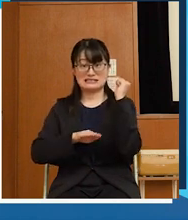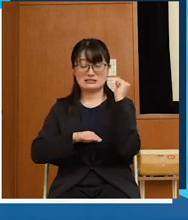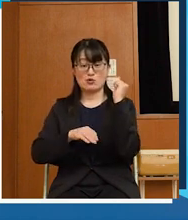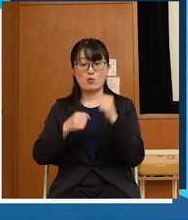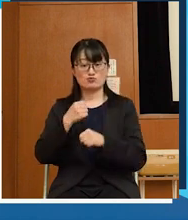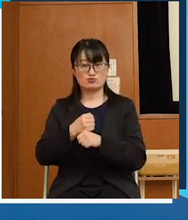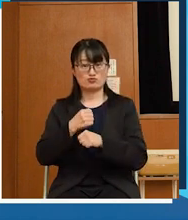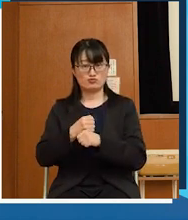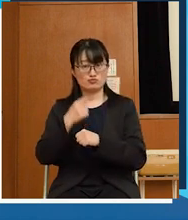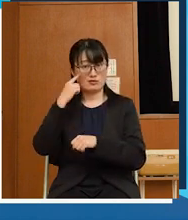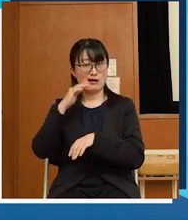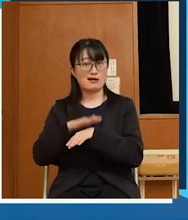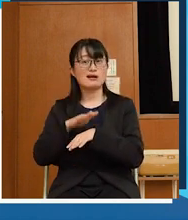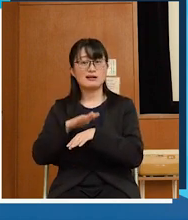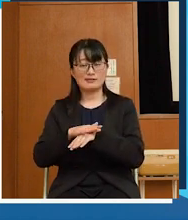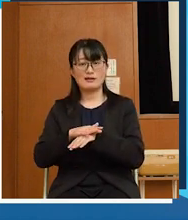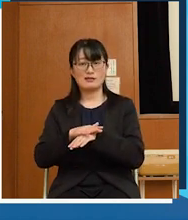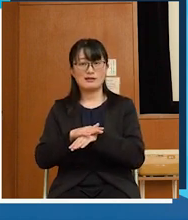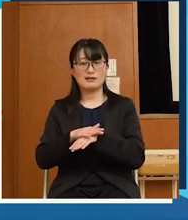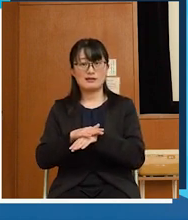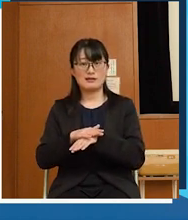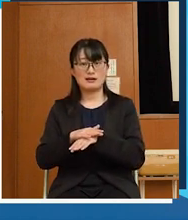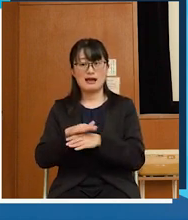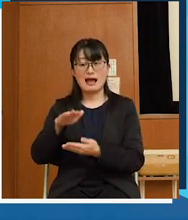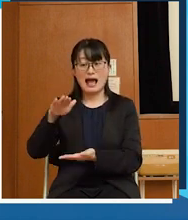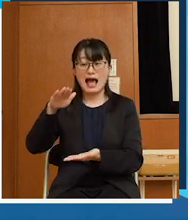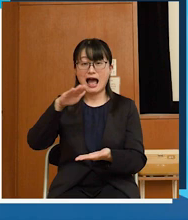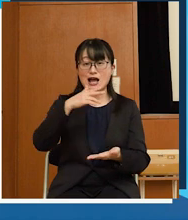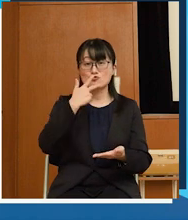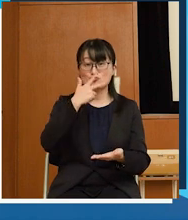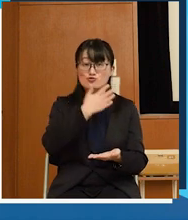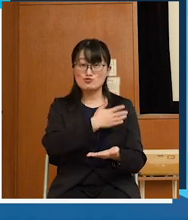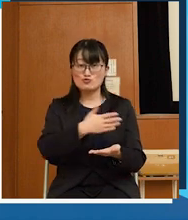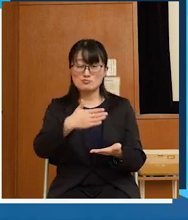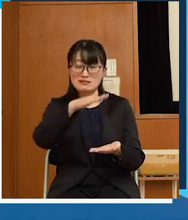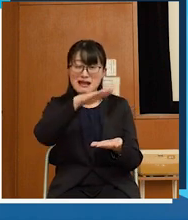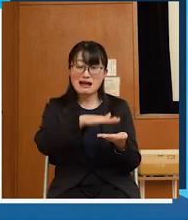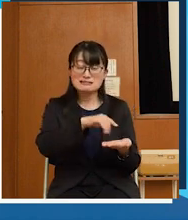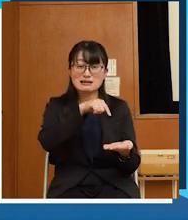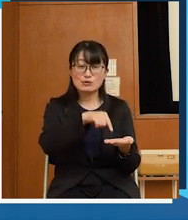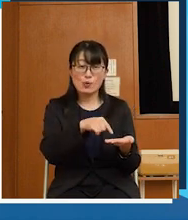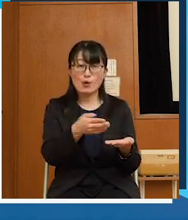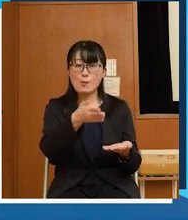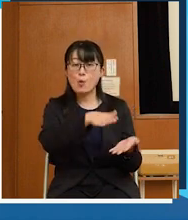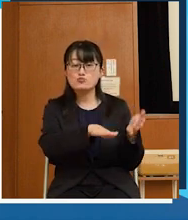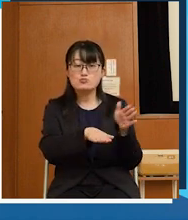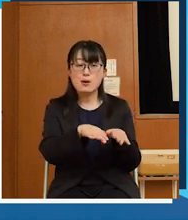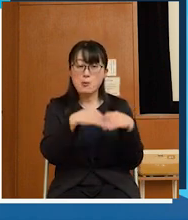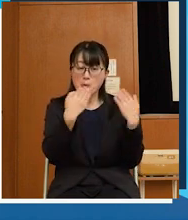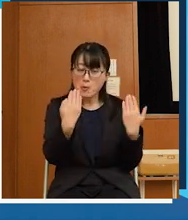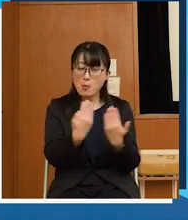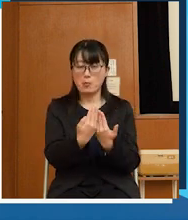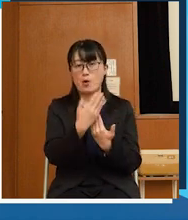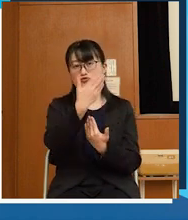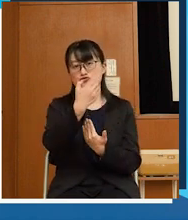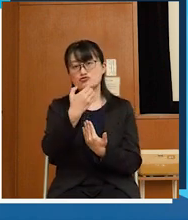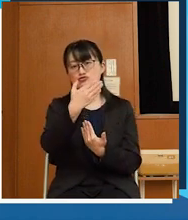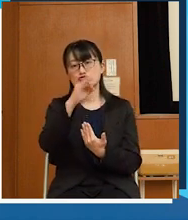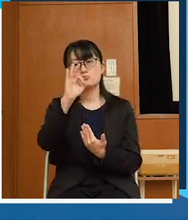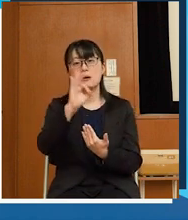申し上げました比較的浅側の辺のこはどんどん埋立てが進んでいても99%埋め立てが終わってい